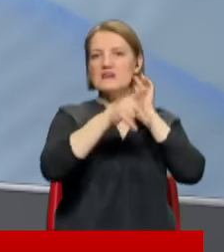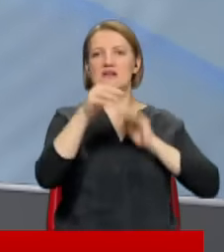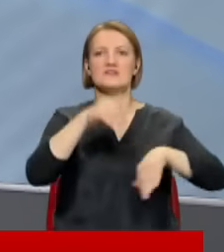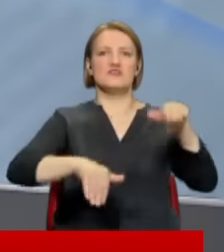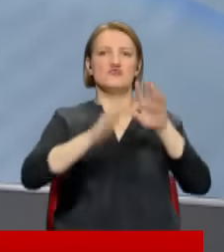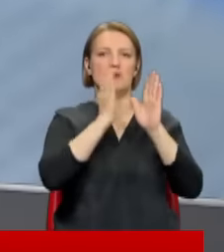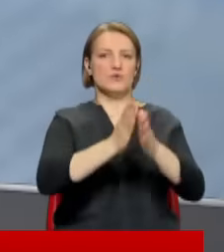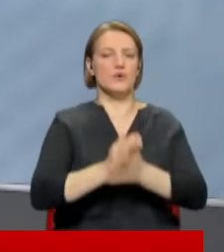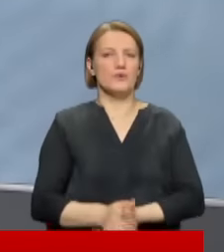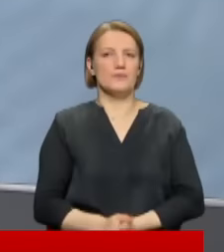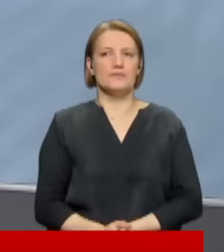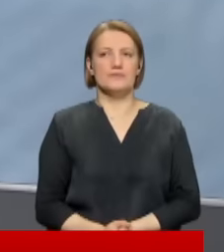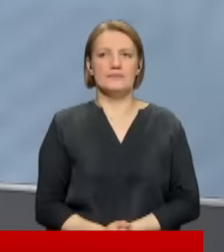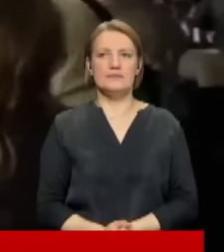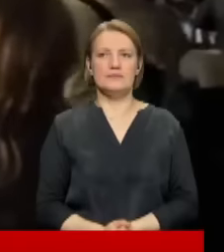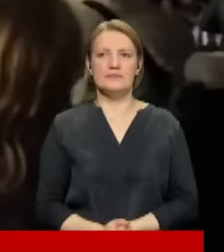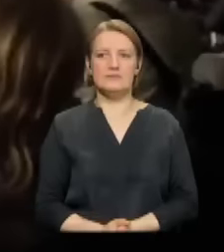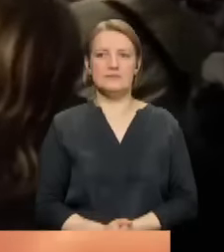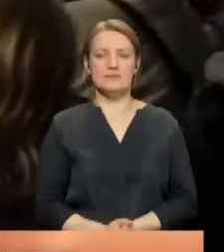gidiyor.